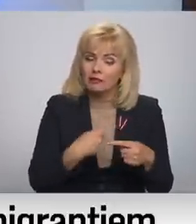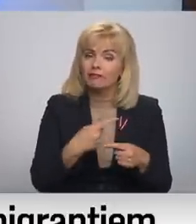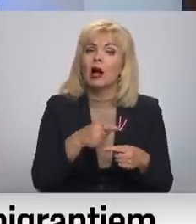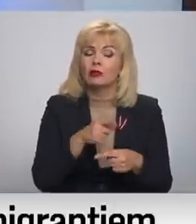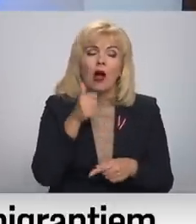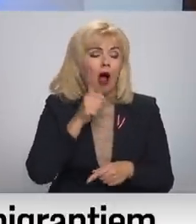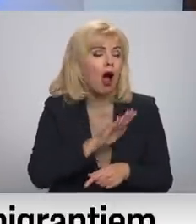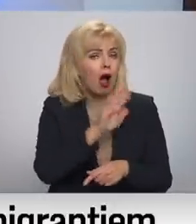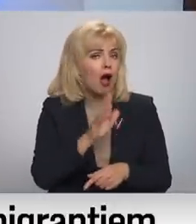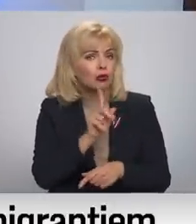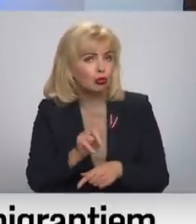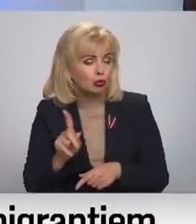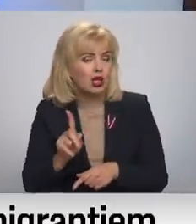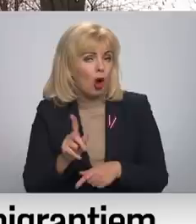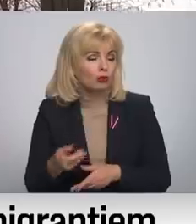piegādājam ikdienu.